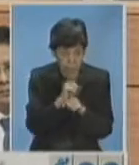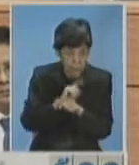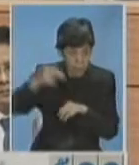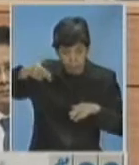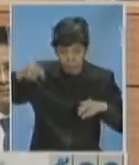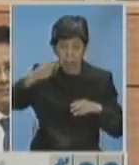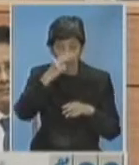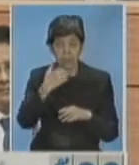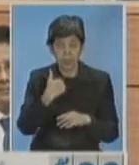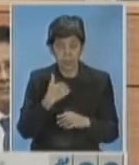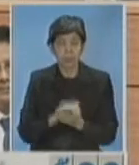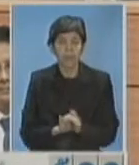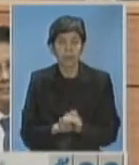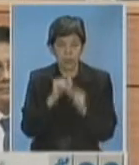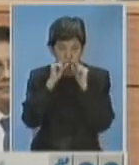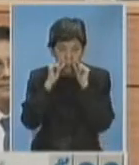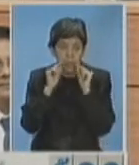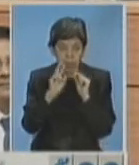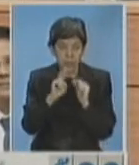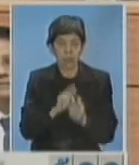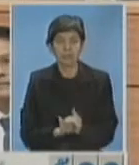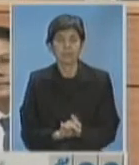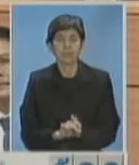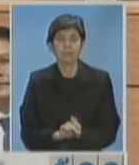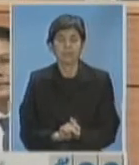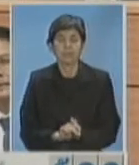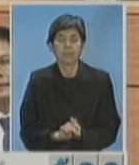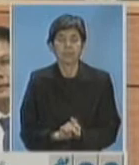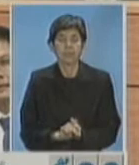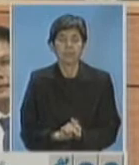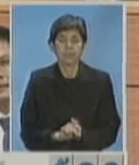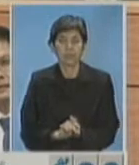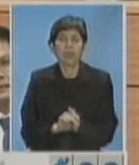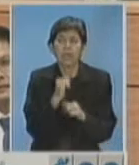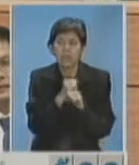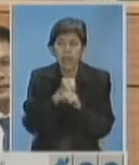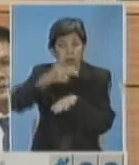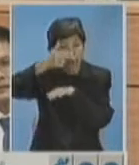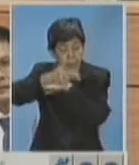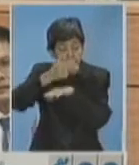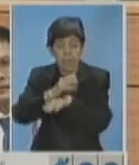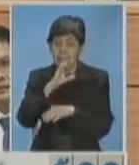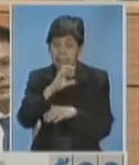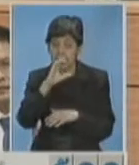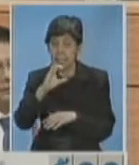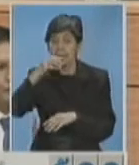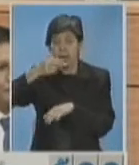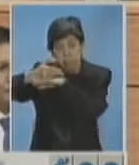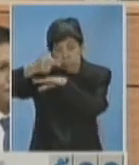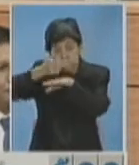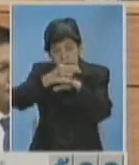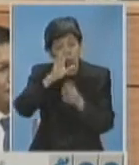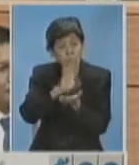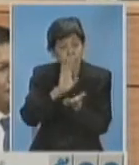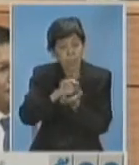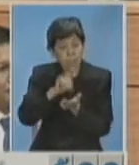ลังนี่เห็นหมดท่านชูวิทย์ต้องระวังท่านประธานครับจะติดตั้งกล้อง CCTV ในห้องประชุมกรรมาธิการงบประมาณแ